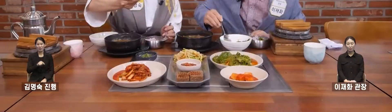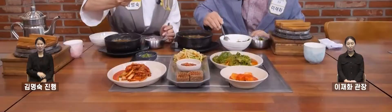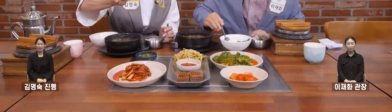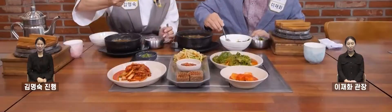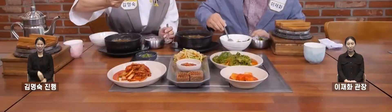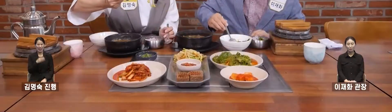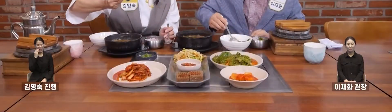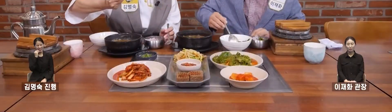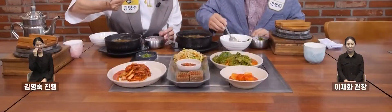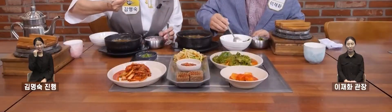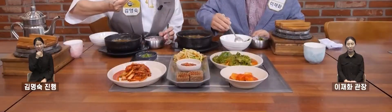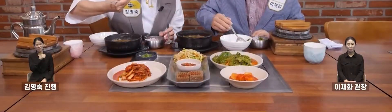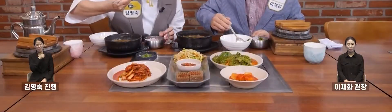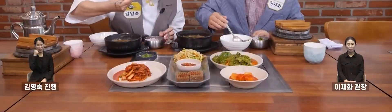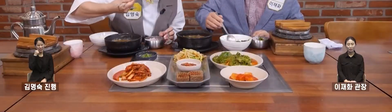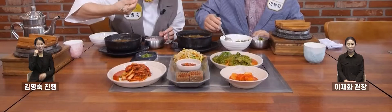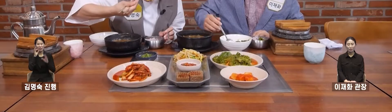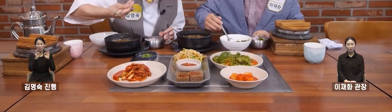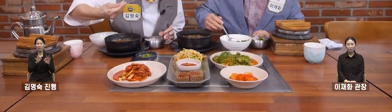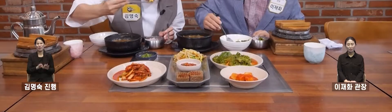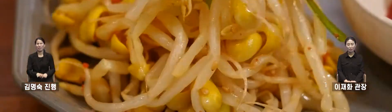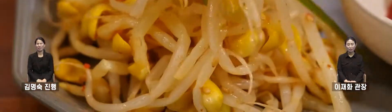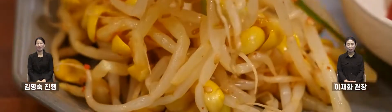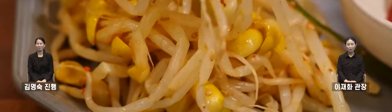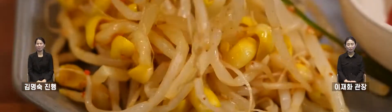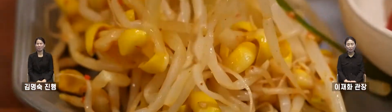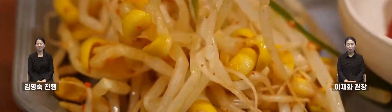그냥 아삭아삭하게 생겼어요.